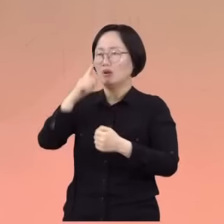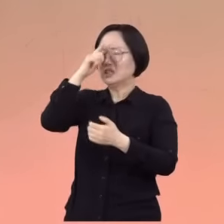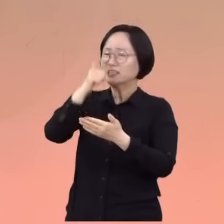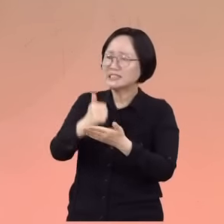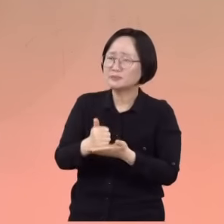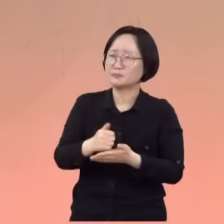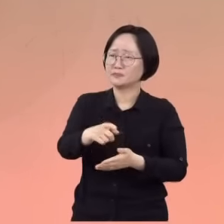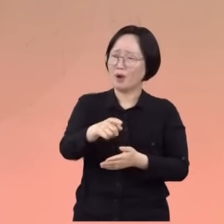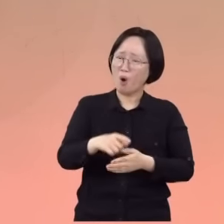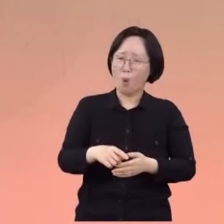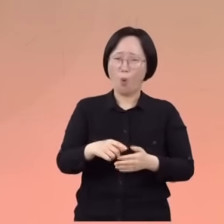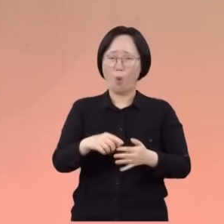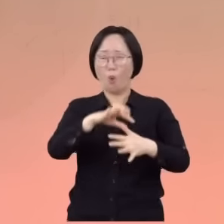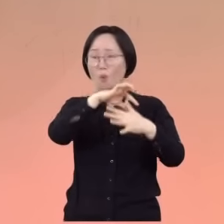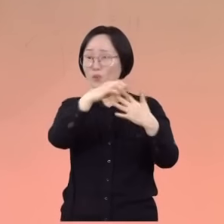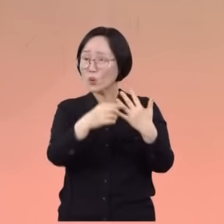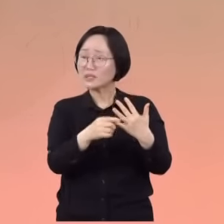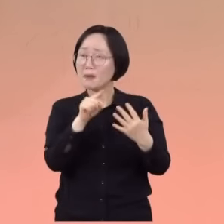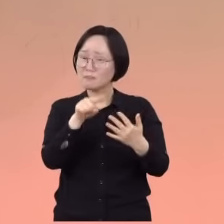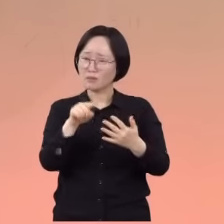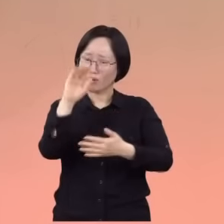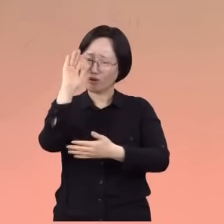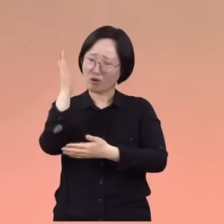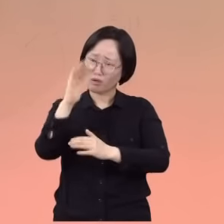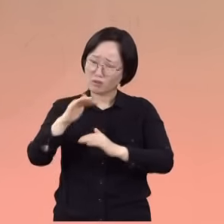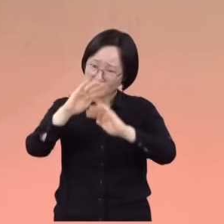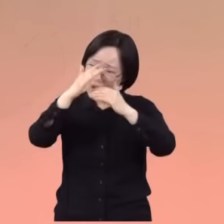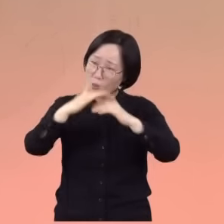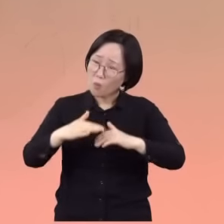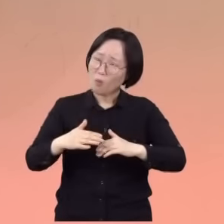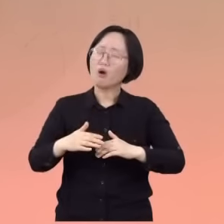믿습니다라고 해요 자기가